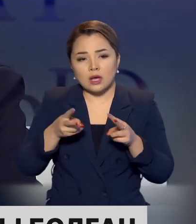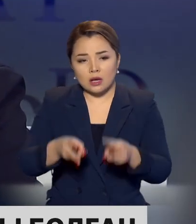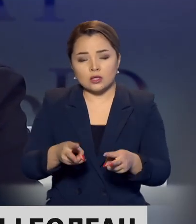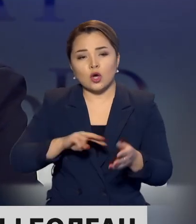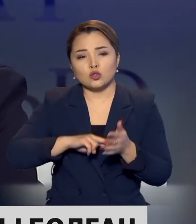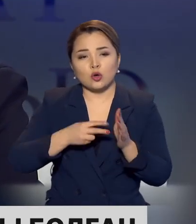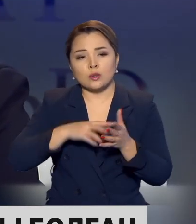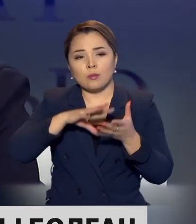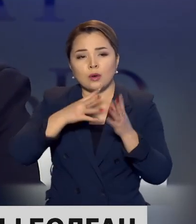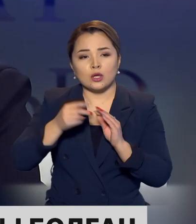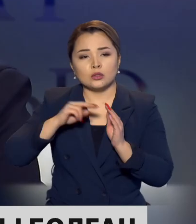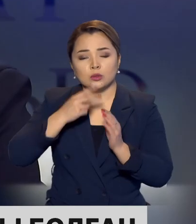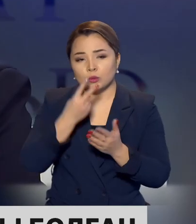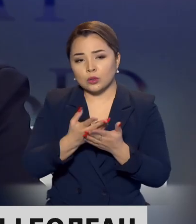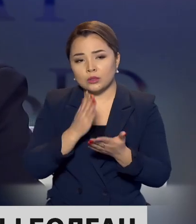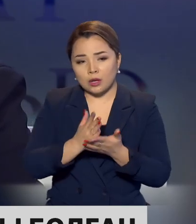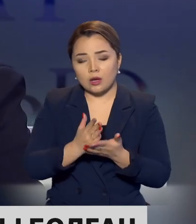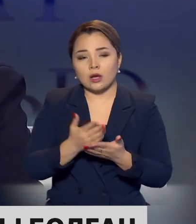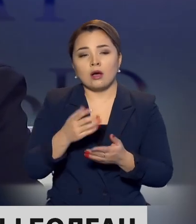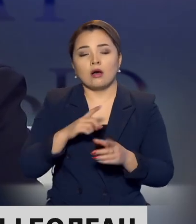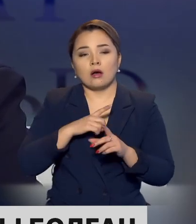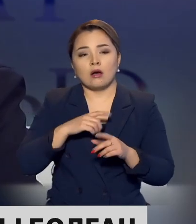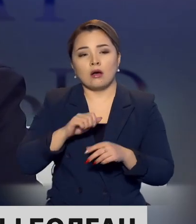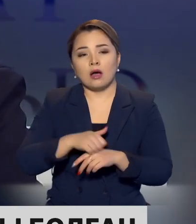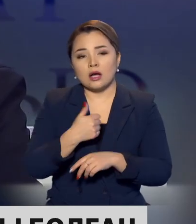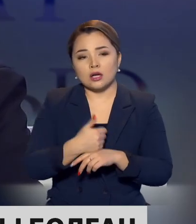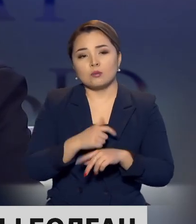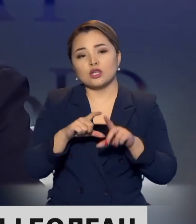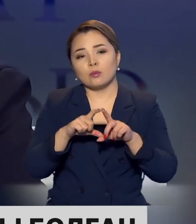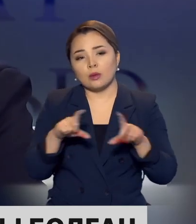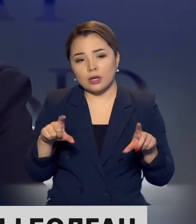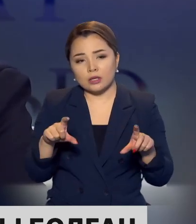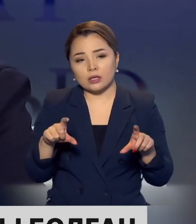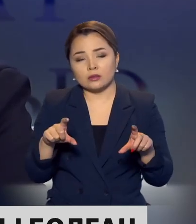жоспарлы түрде әкімшілік ғимараттарына,